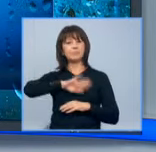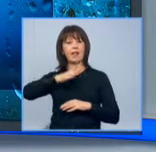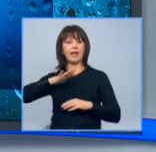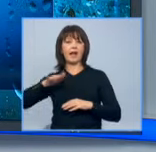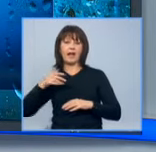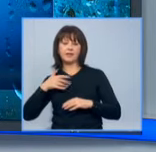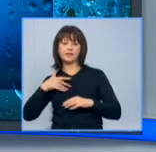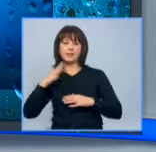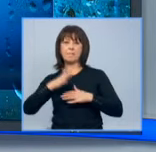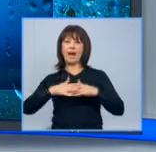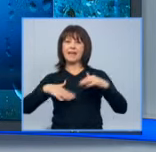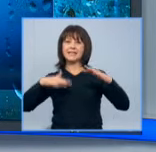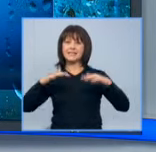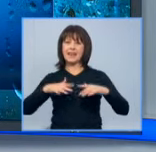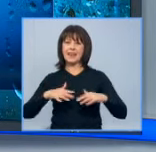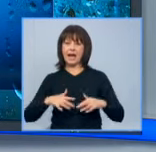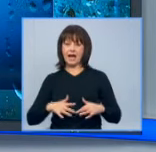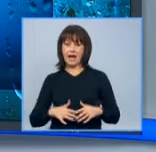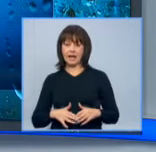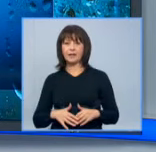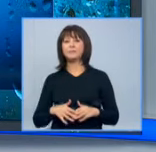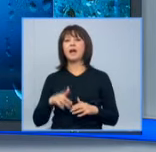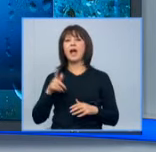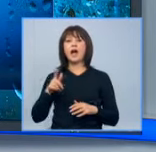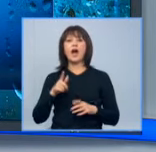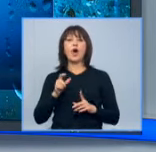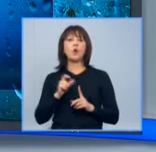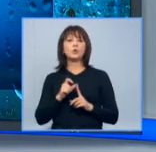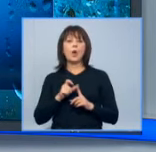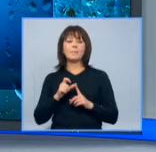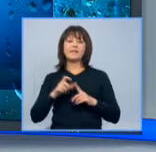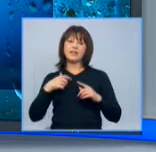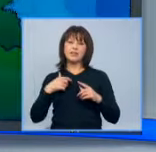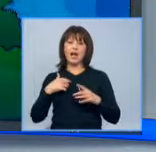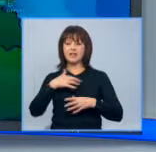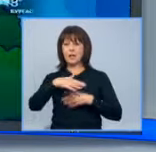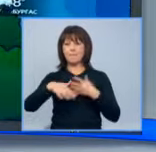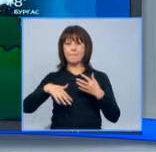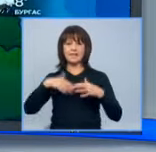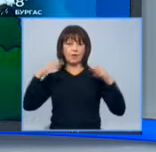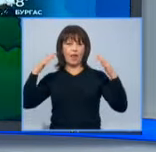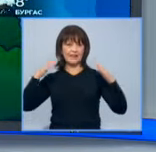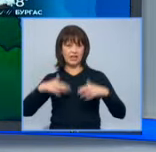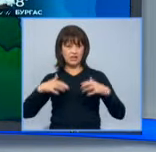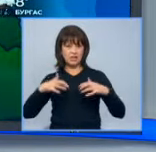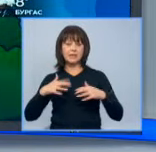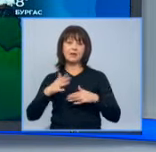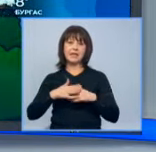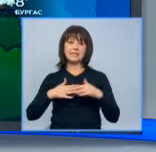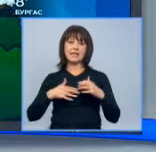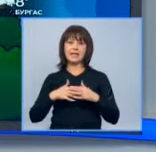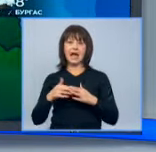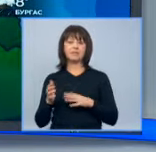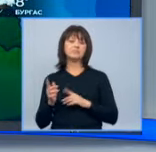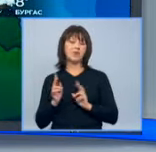в източната част. В Лудогорието и в източните Родопи валежите ще са от дъжд и сняг. Ще духа до умерен в източните